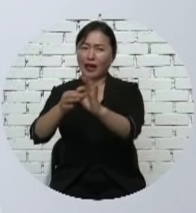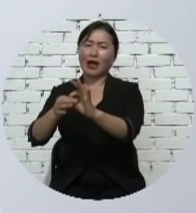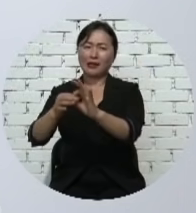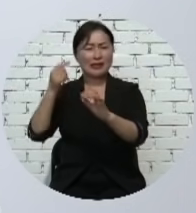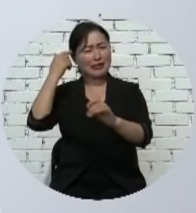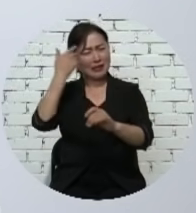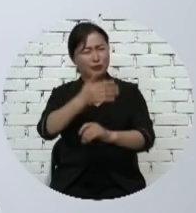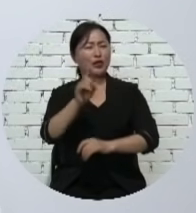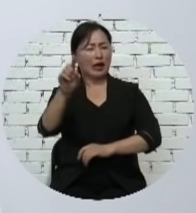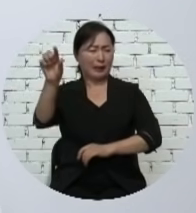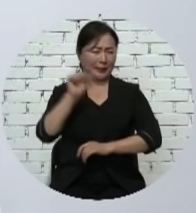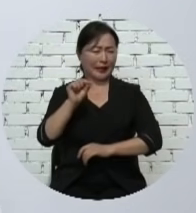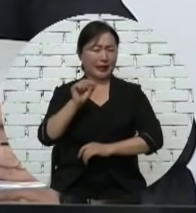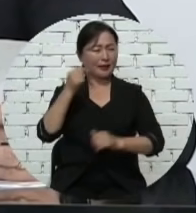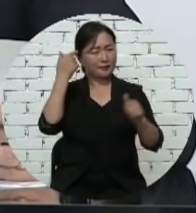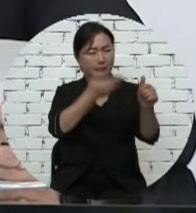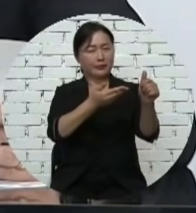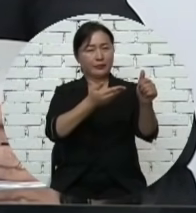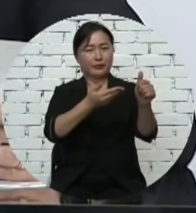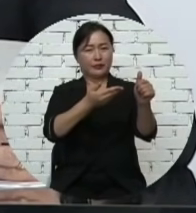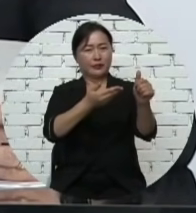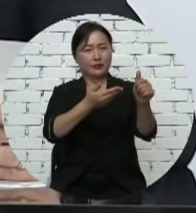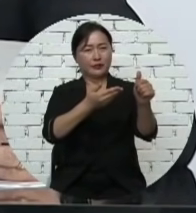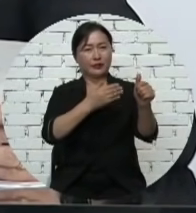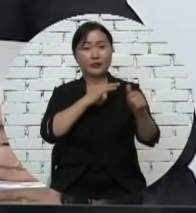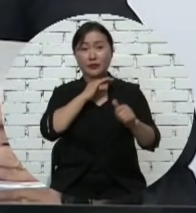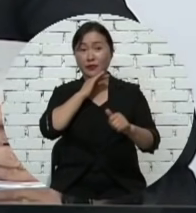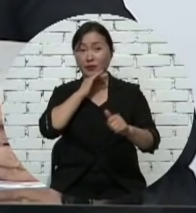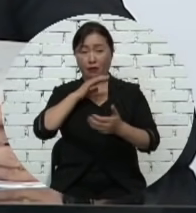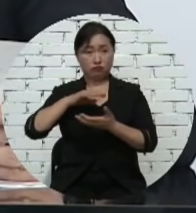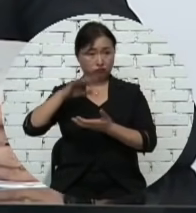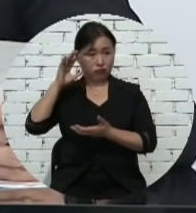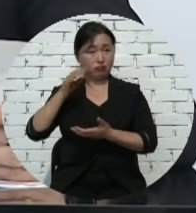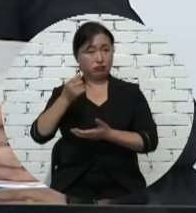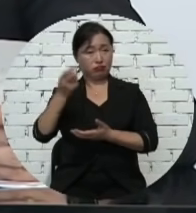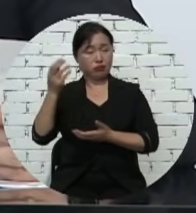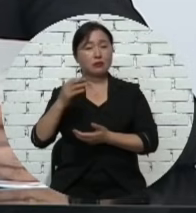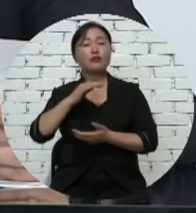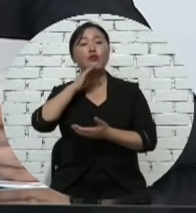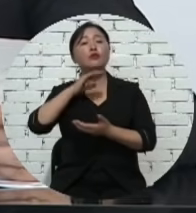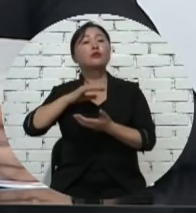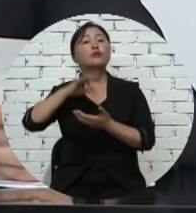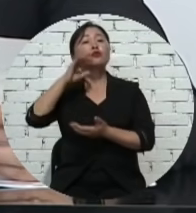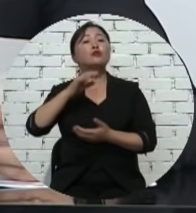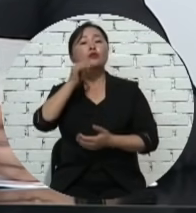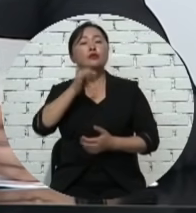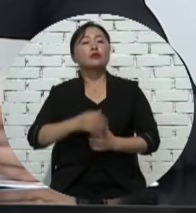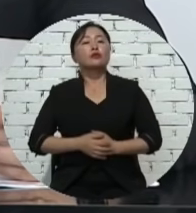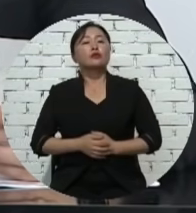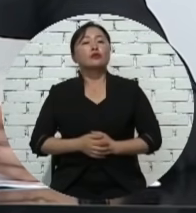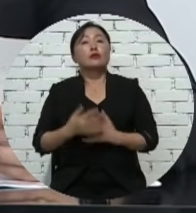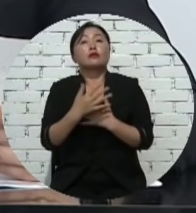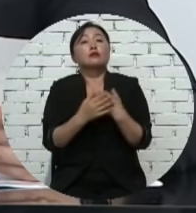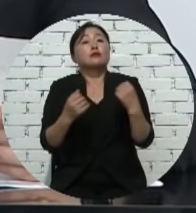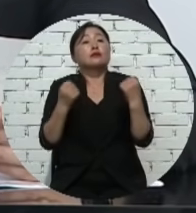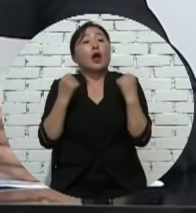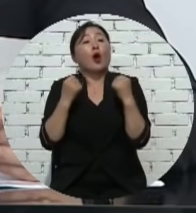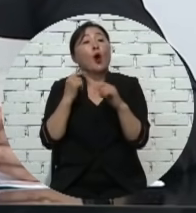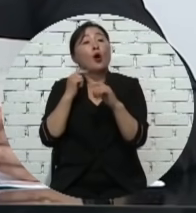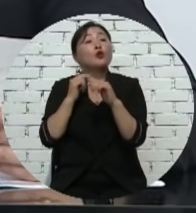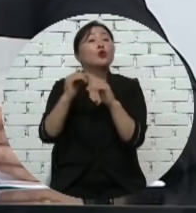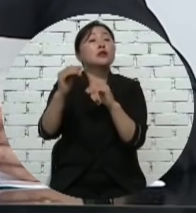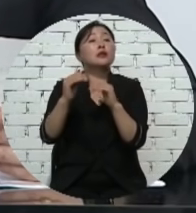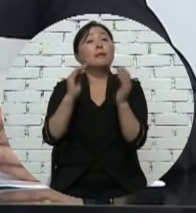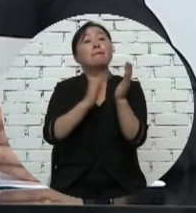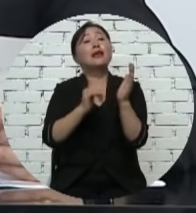비슷한 질문 하나 드리겠습니다. 네. 연령이 그래도 꽤 되시는데 연세가 꽤 되시는데. 체력 유지 비결이